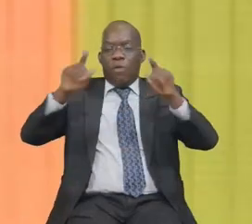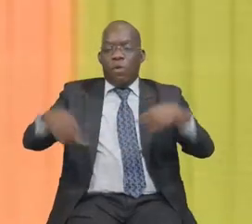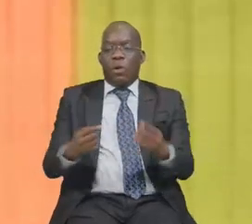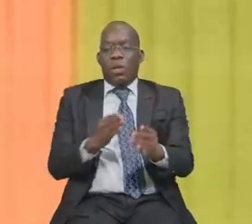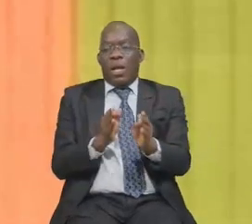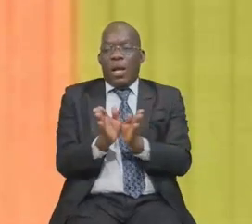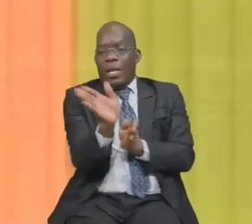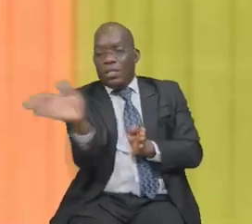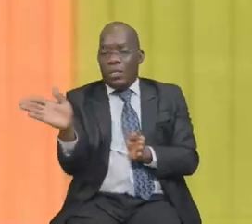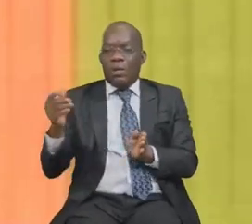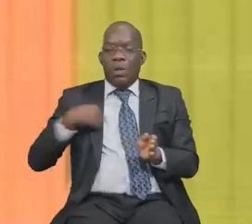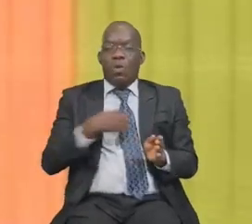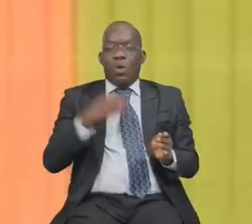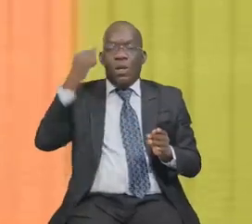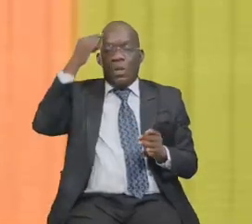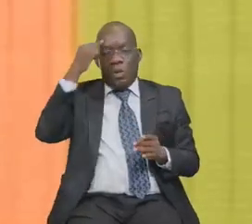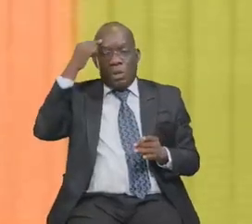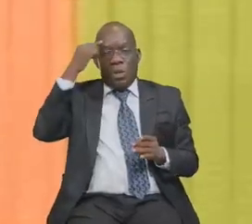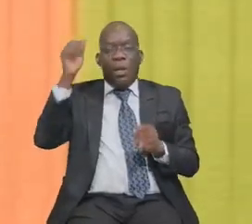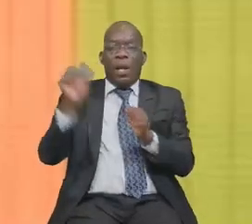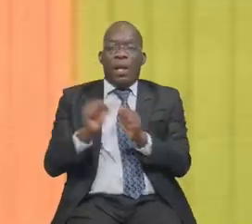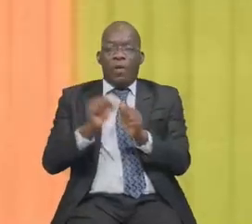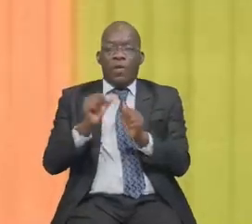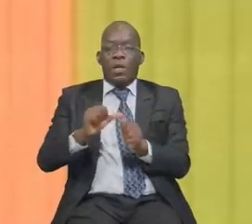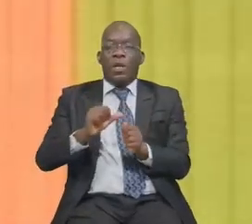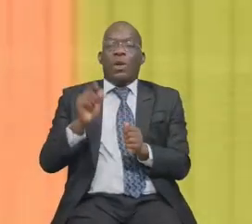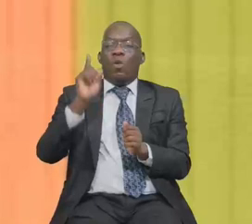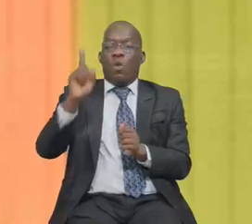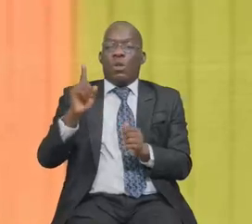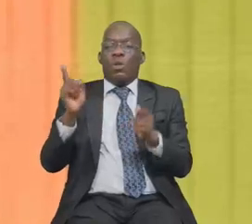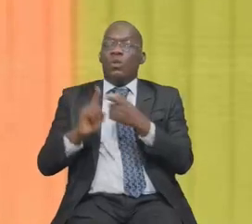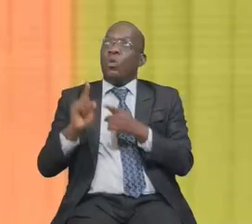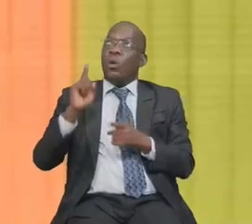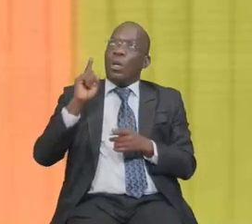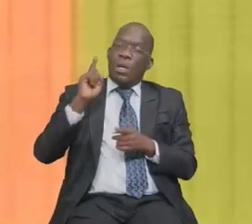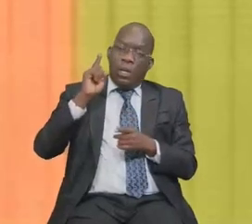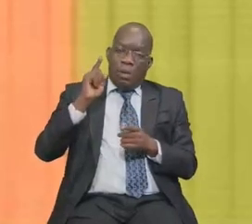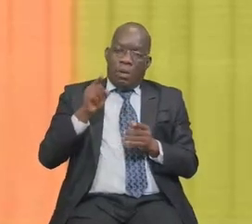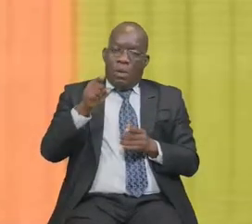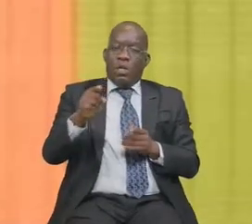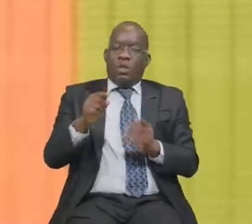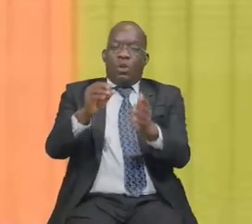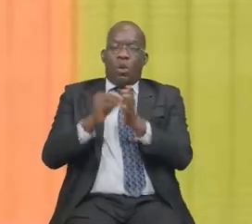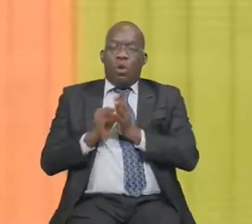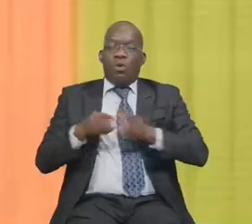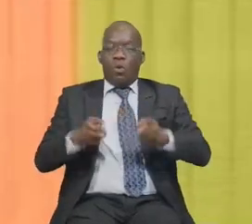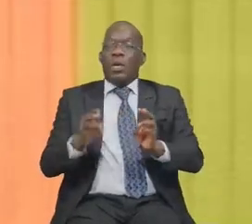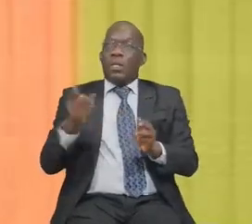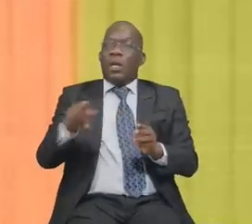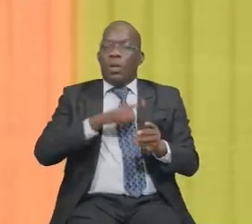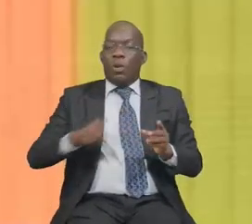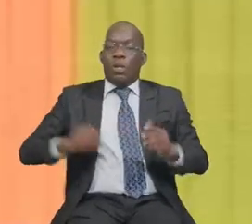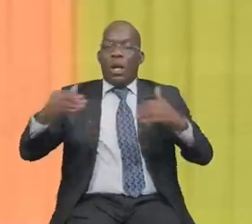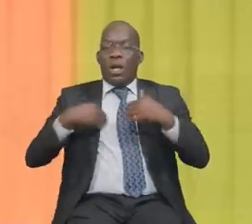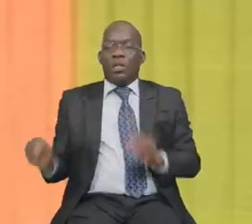Chacun suivait sa propre voie. Et l'Éternel a fait retomber sur lui l'iniquité de